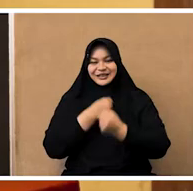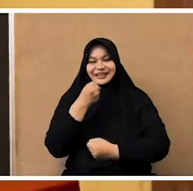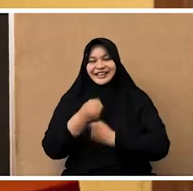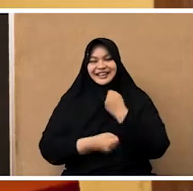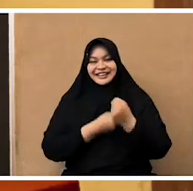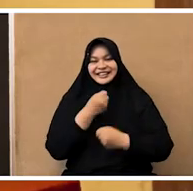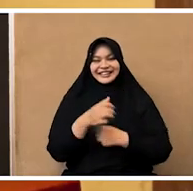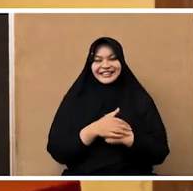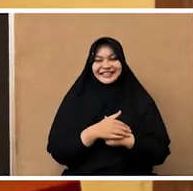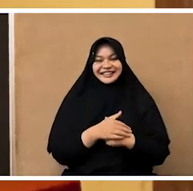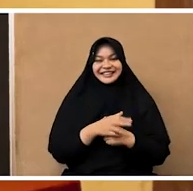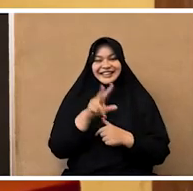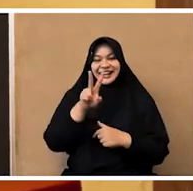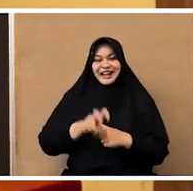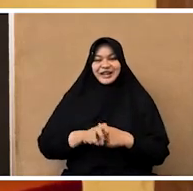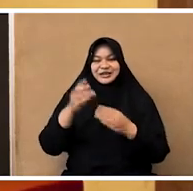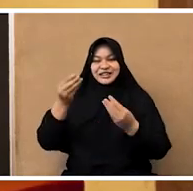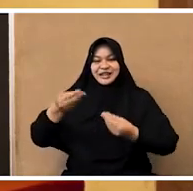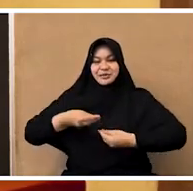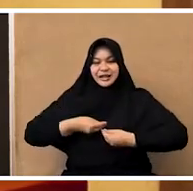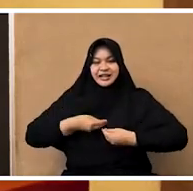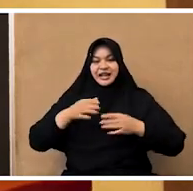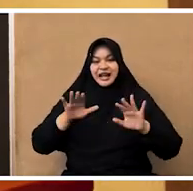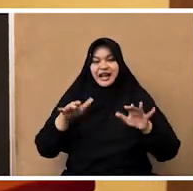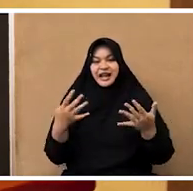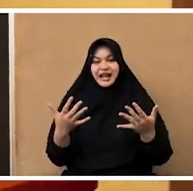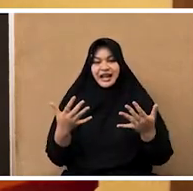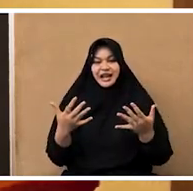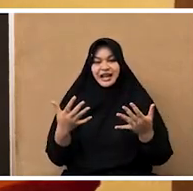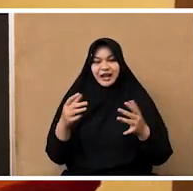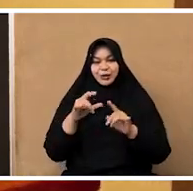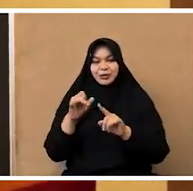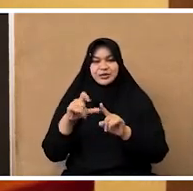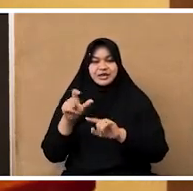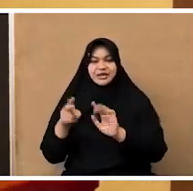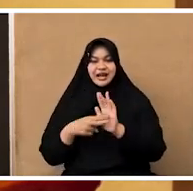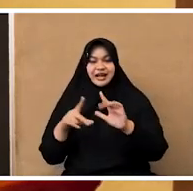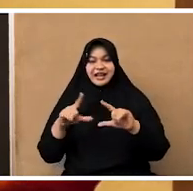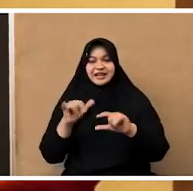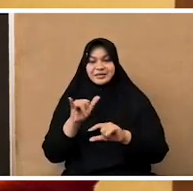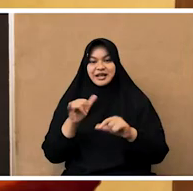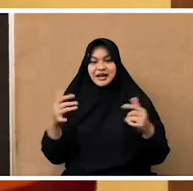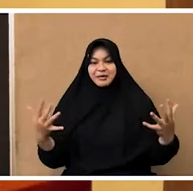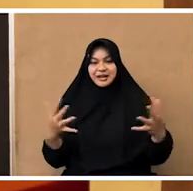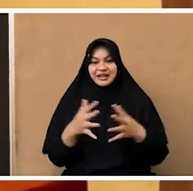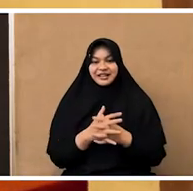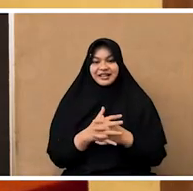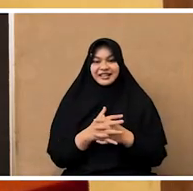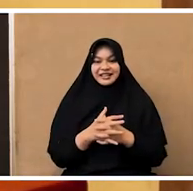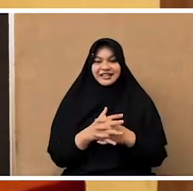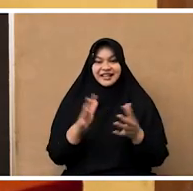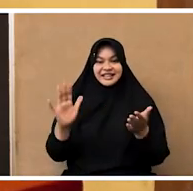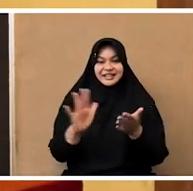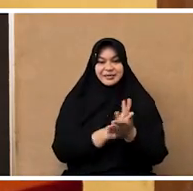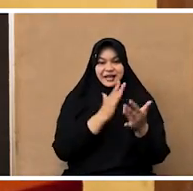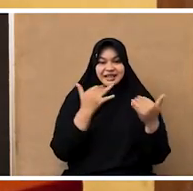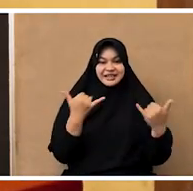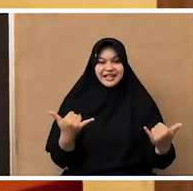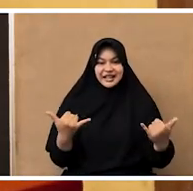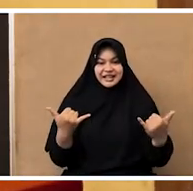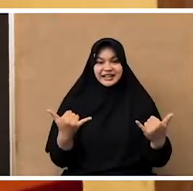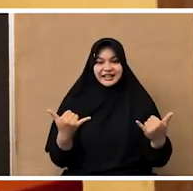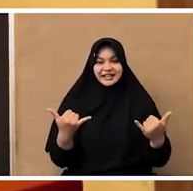yang harus dia dapatkan atau bentuk pemidanaannya nah kesempatan kali ini tuh